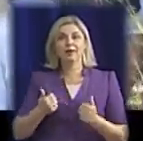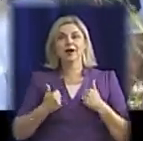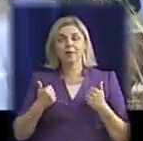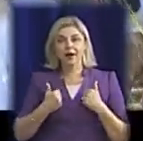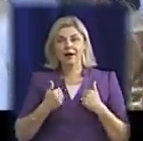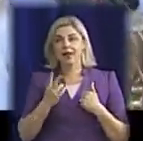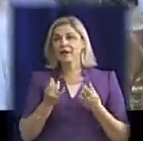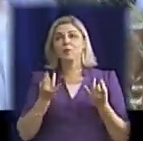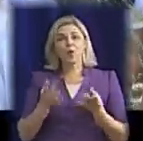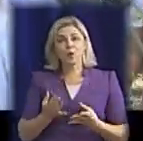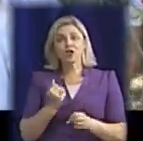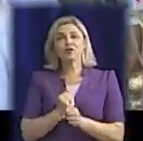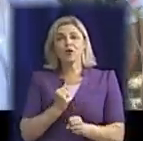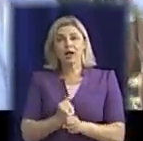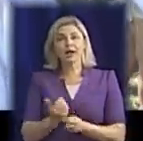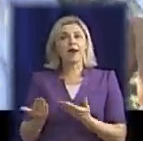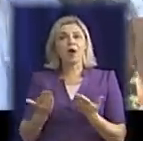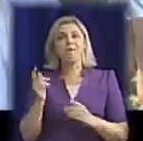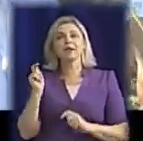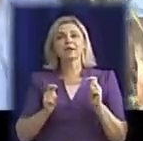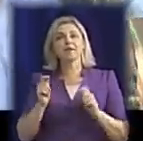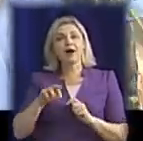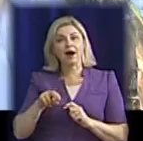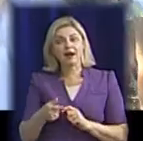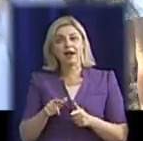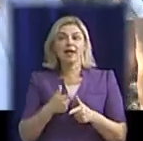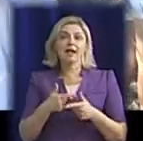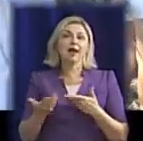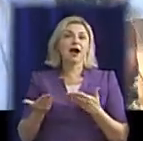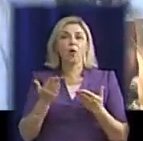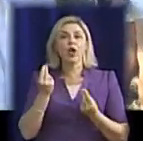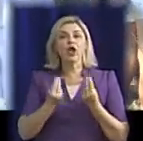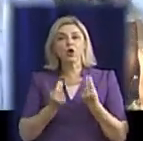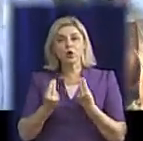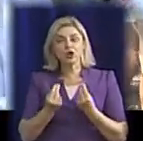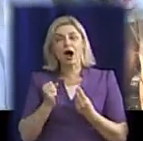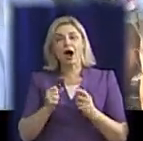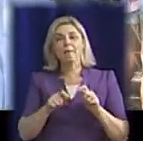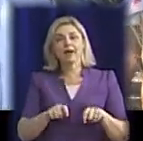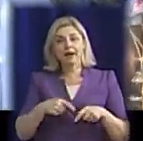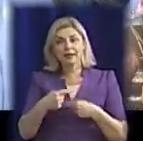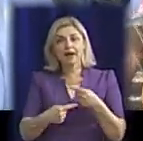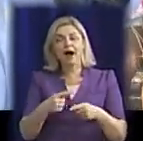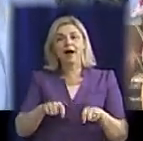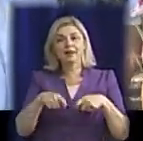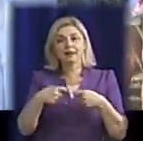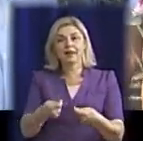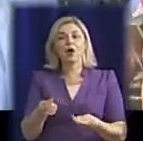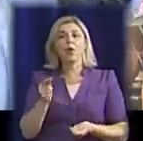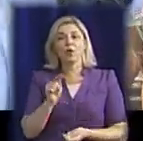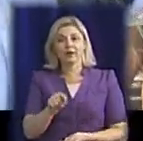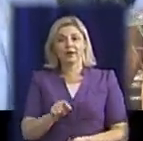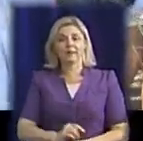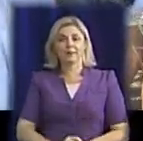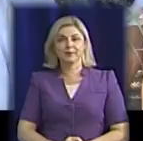створити якийсь фестиваль чи якісь ігрищі, а саме передати оте